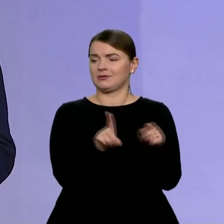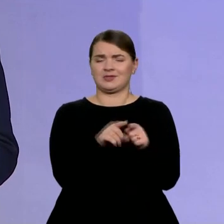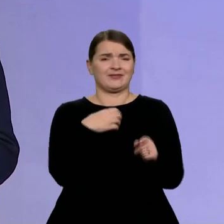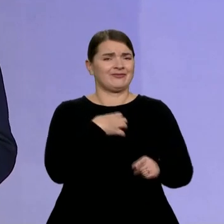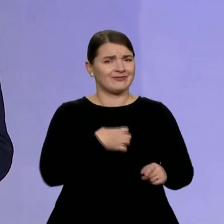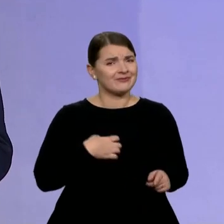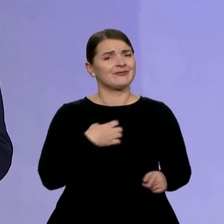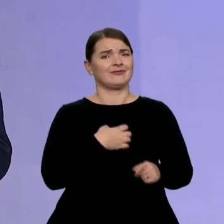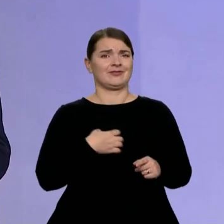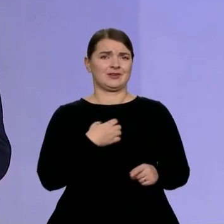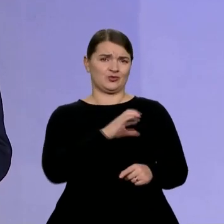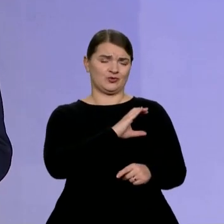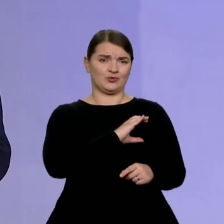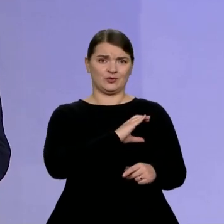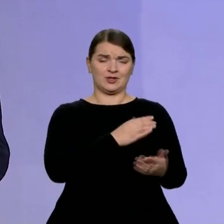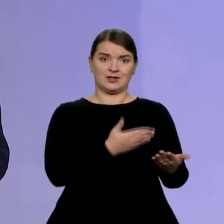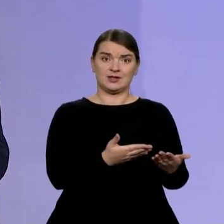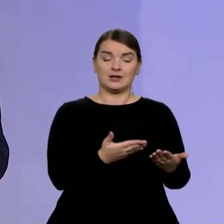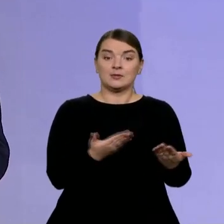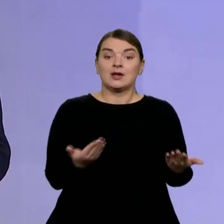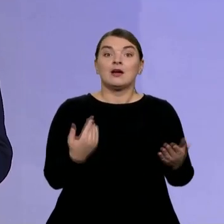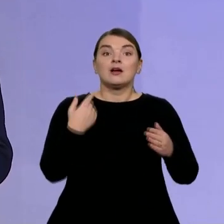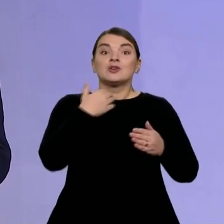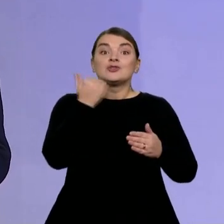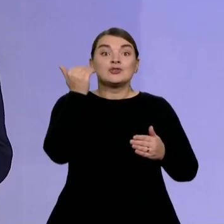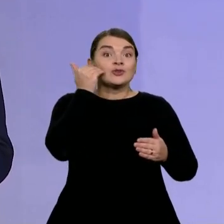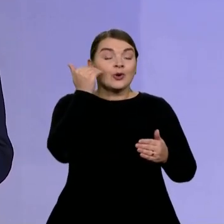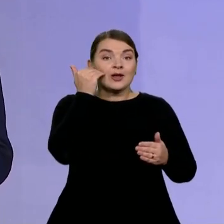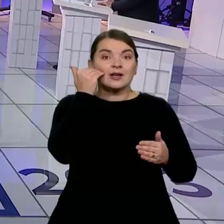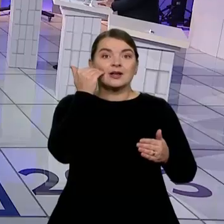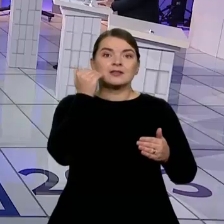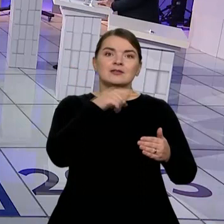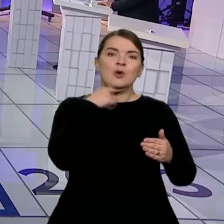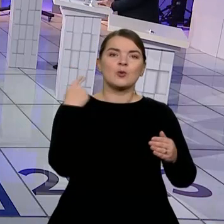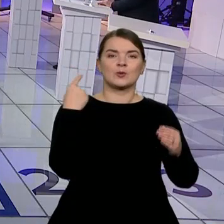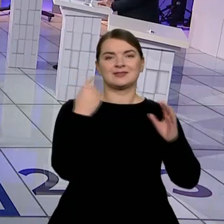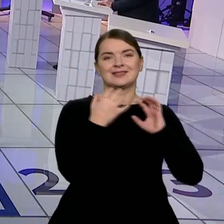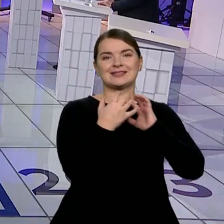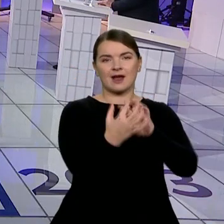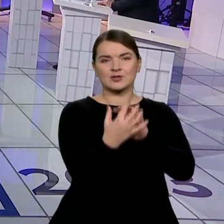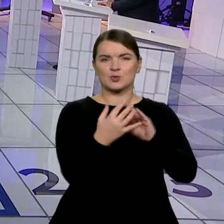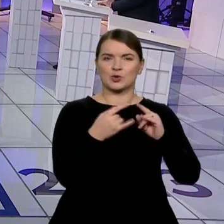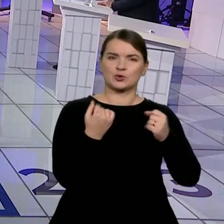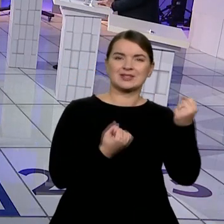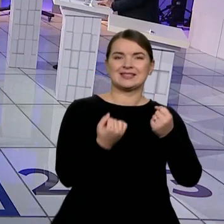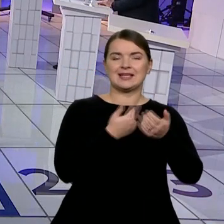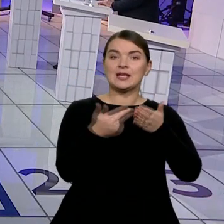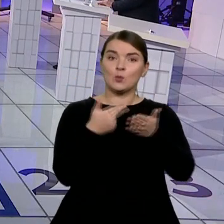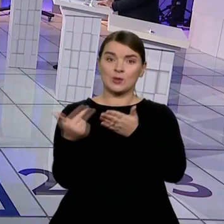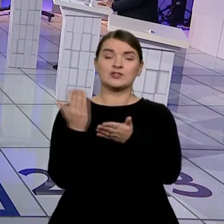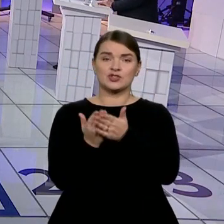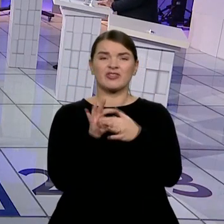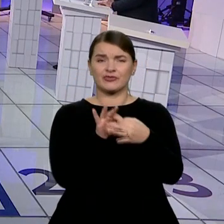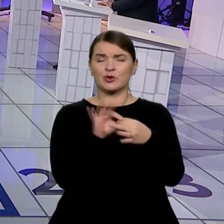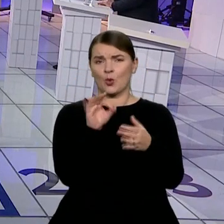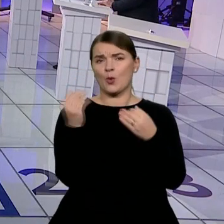dalykas. Ir šiuo atveju atsižvelgiant tai, kad Šiauliuose turime nemažai transporto įmonių ir apskritai įmonių susijusių su automobiliais,